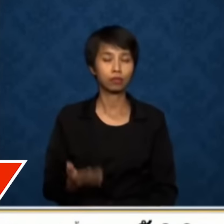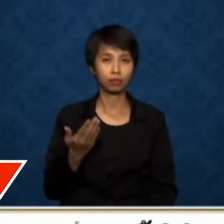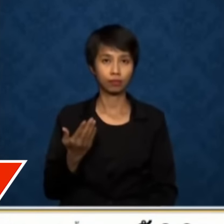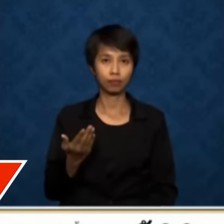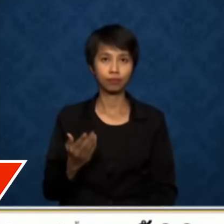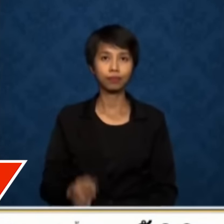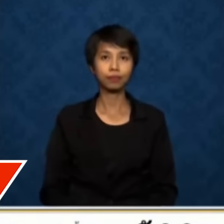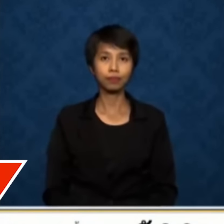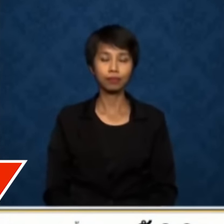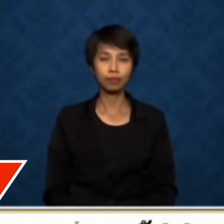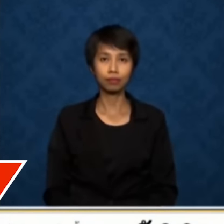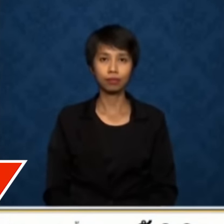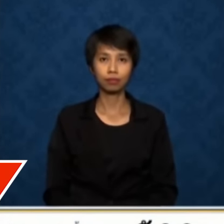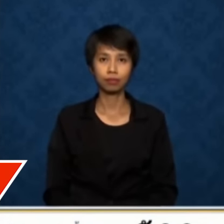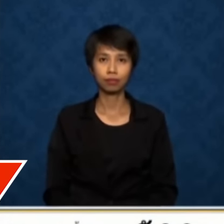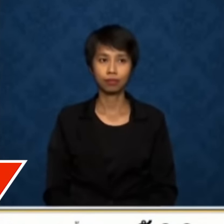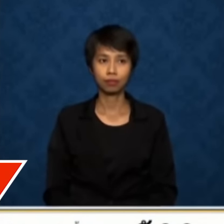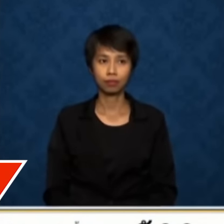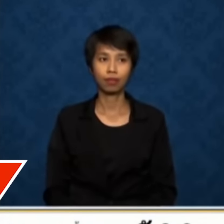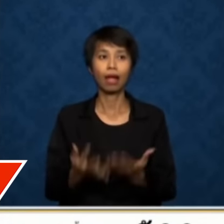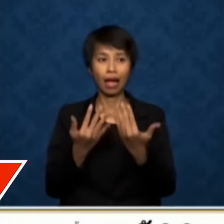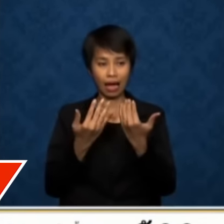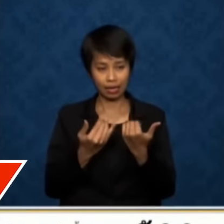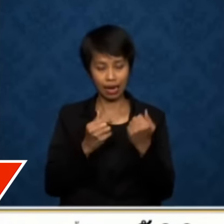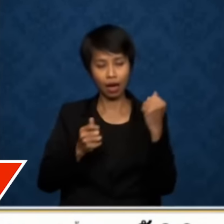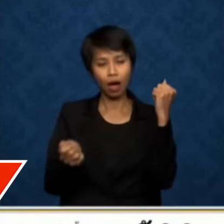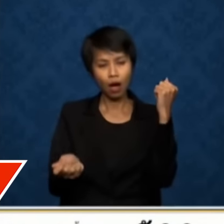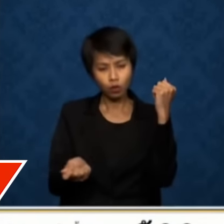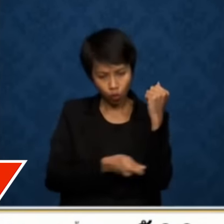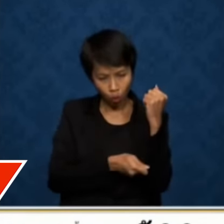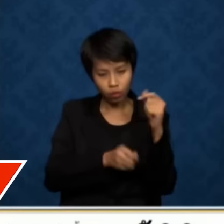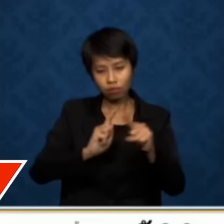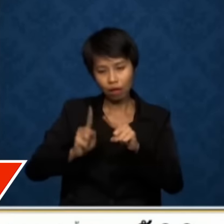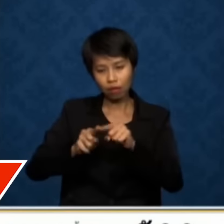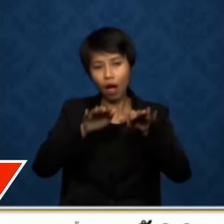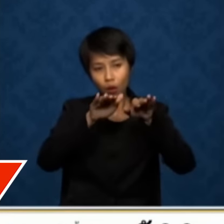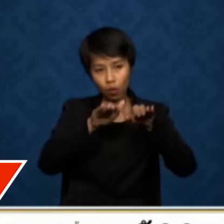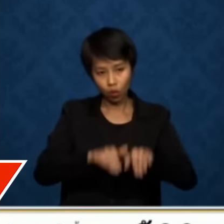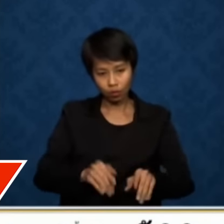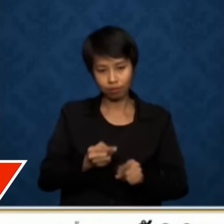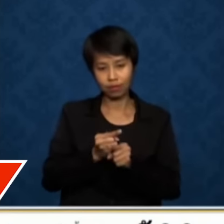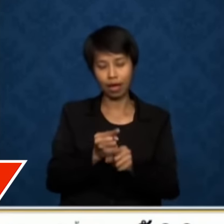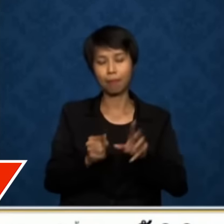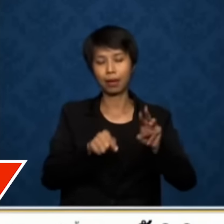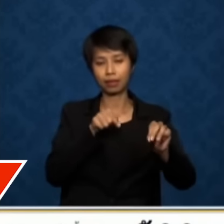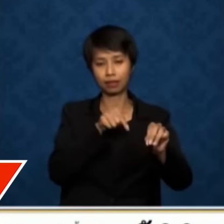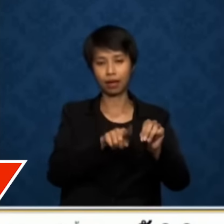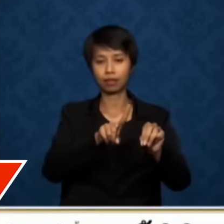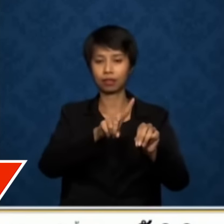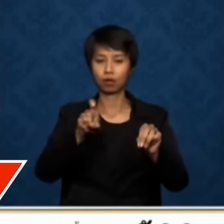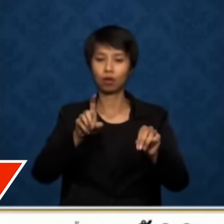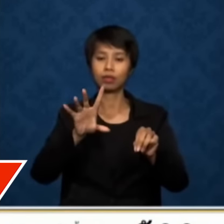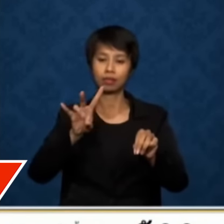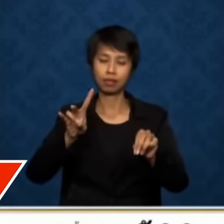ครับการลดโทษเนี่ยนะครับก็เป็นไปตามรัฐธรรมนูญมาตรา